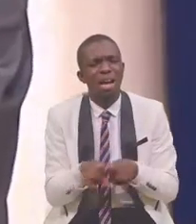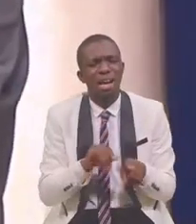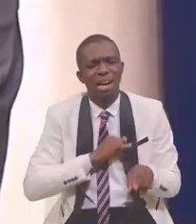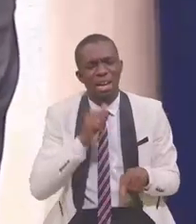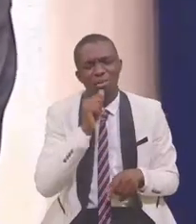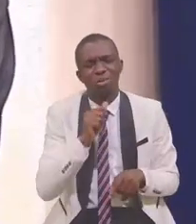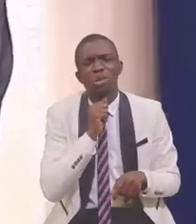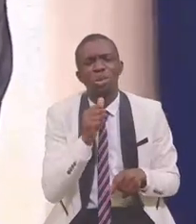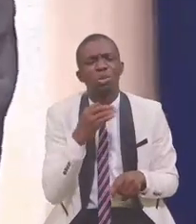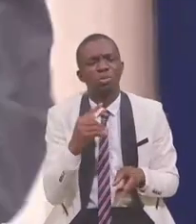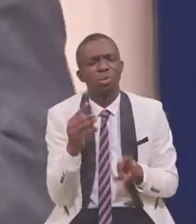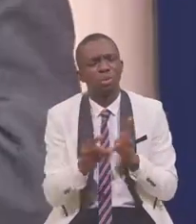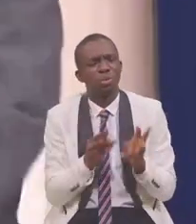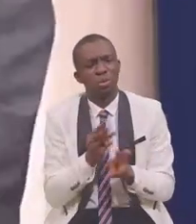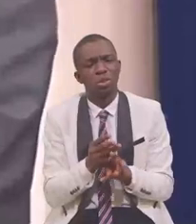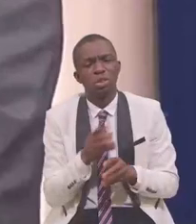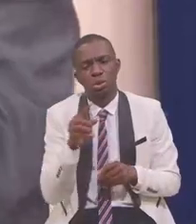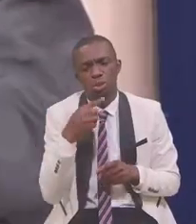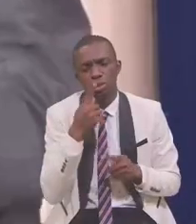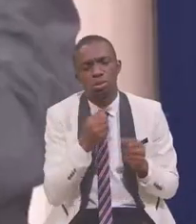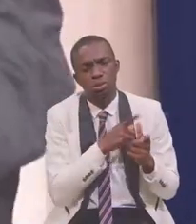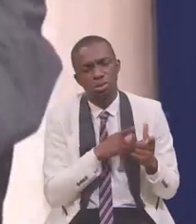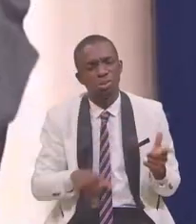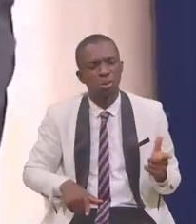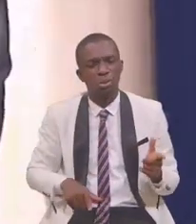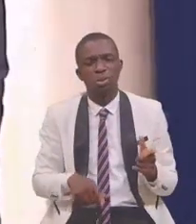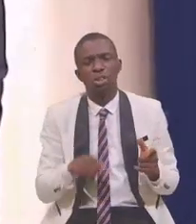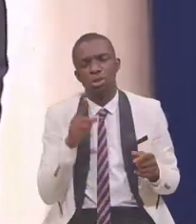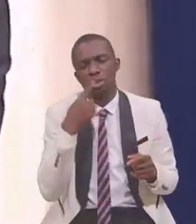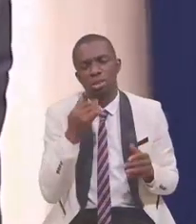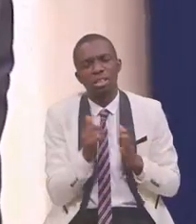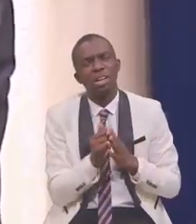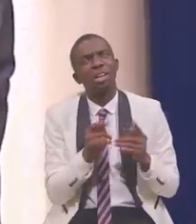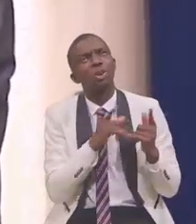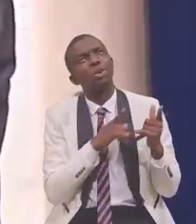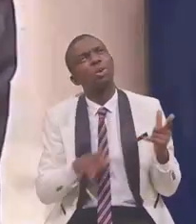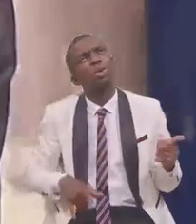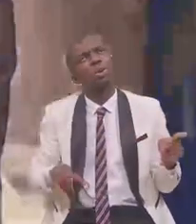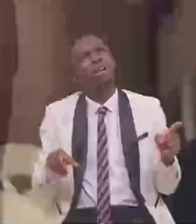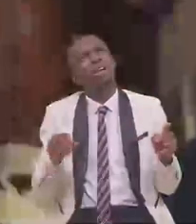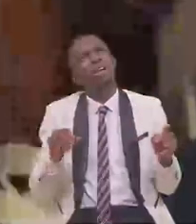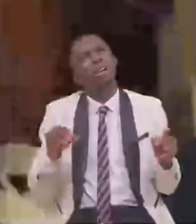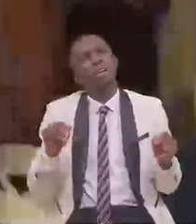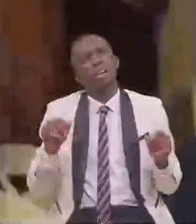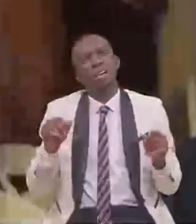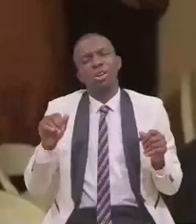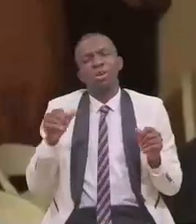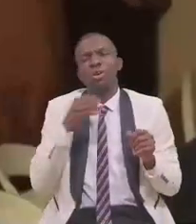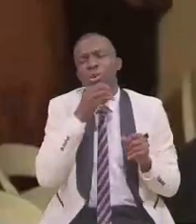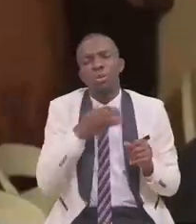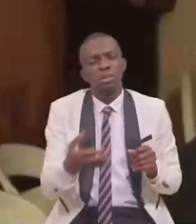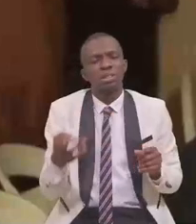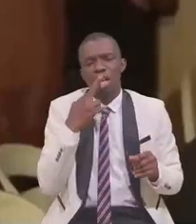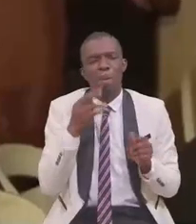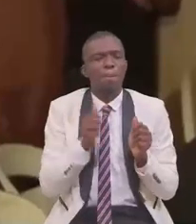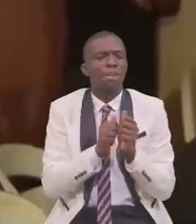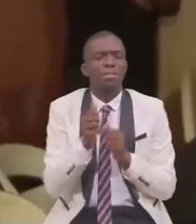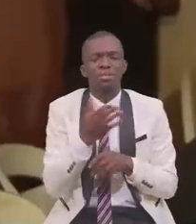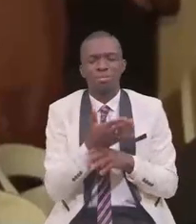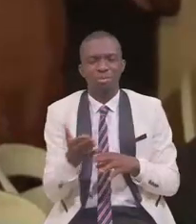comme je ne suis pas du monde. Parle au Seigneur, si réellement tu es né de nouveau, si quelqu'un est en Christ, il est une nouvelle